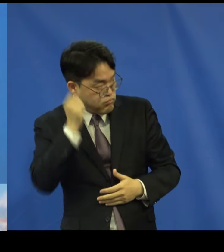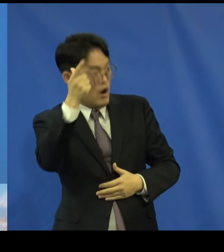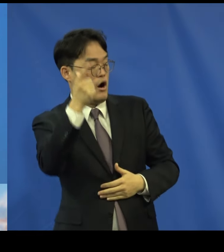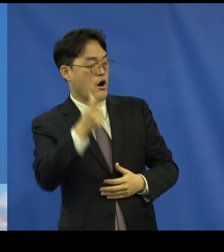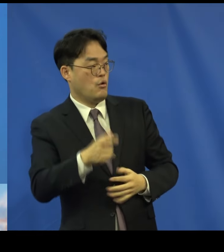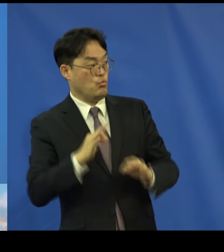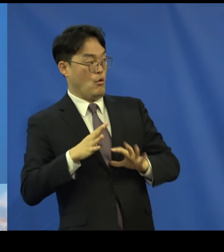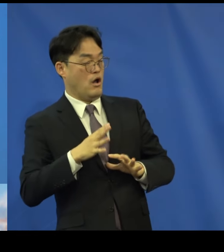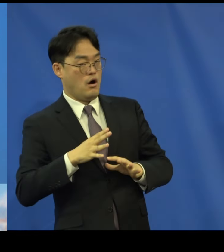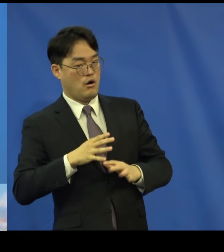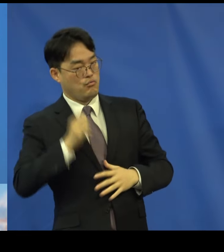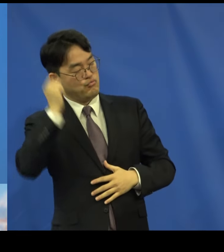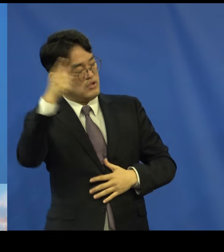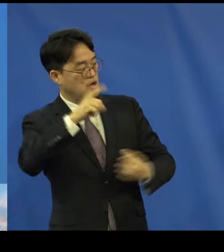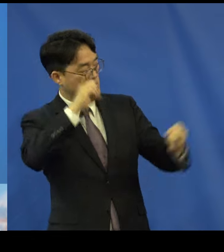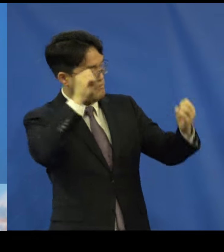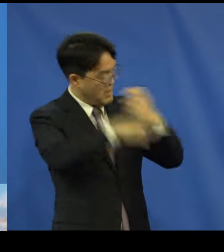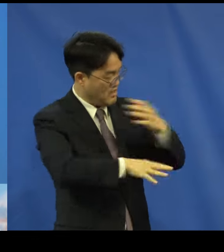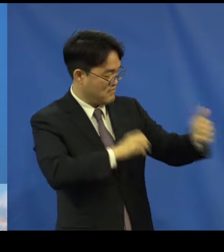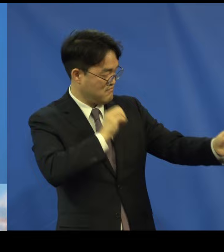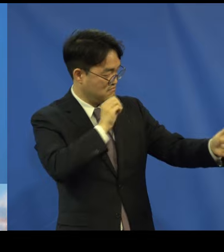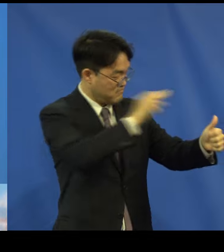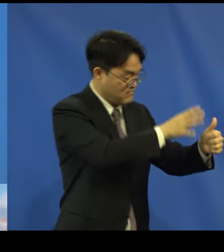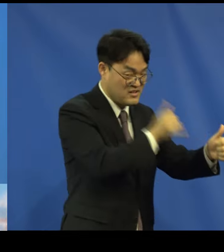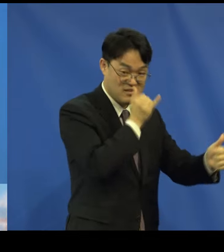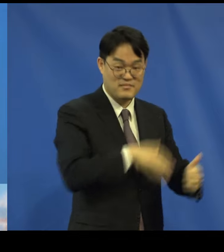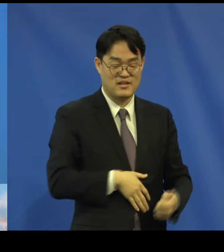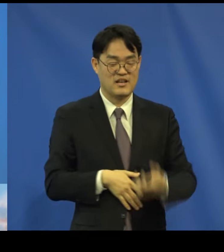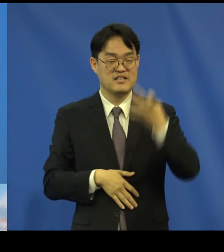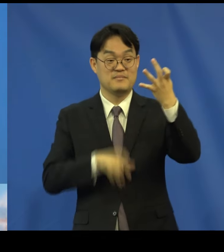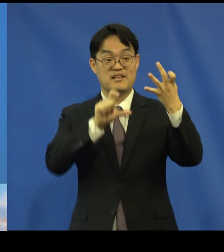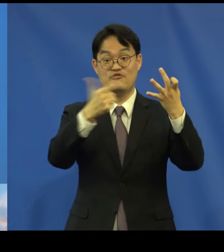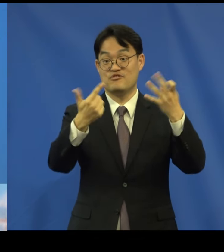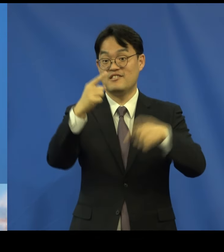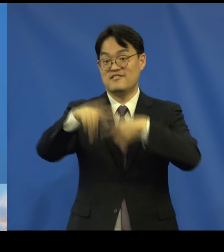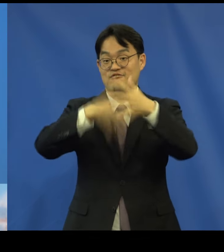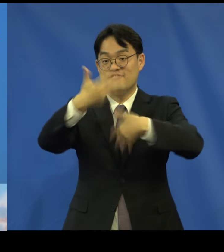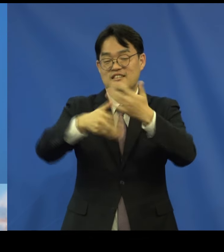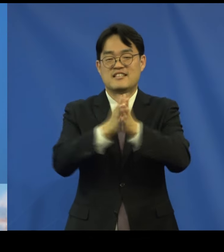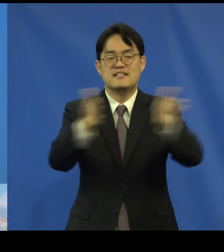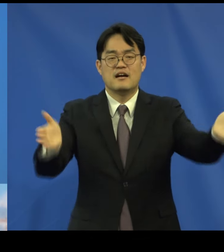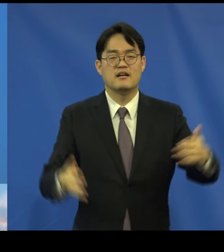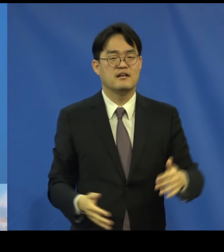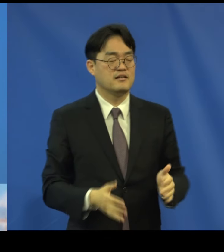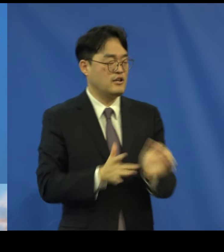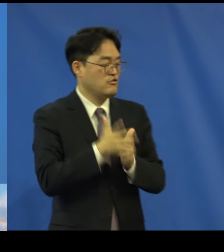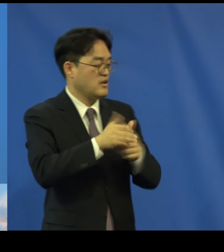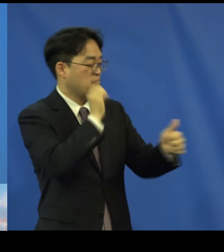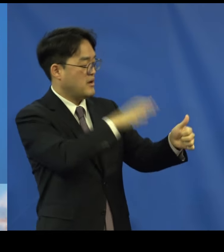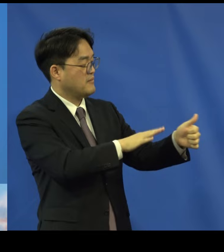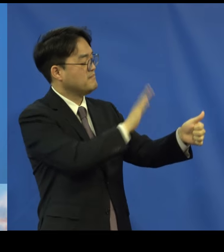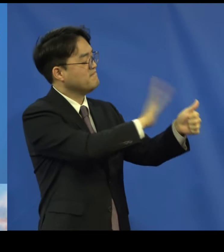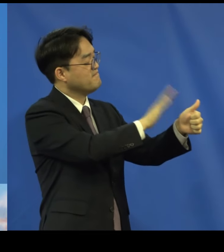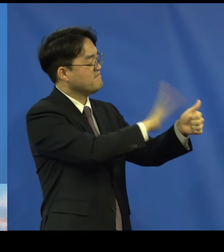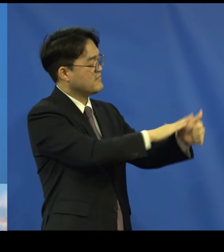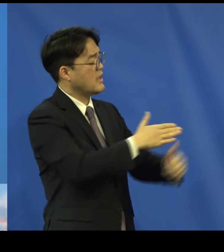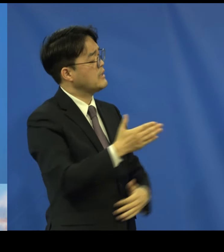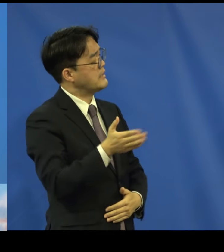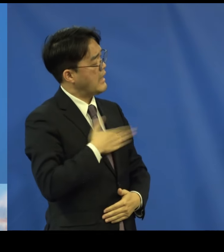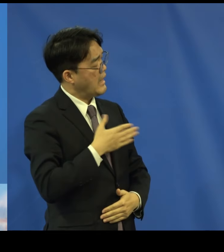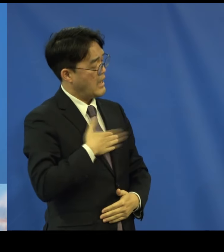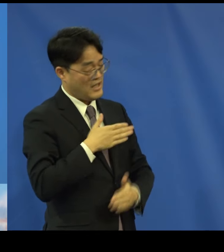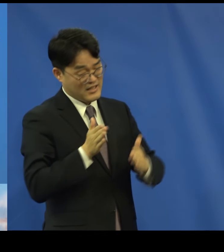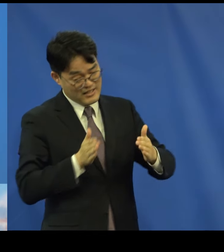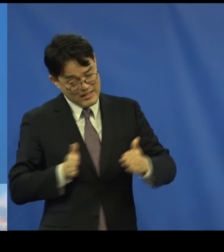도마에게 감사할 것은 감사해야 돼요. 자, 6절을 한번 우리 다 같이 한번 읽어봅시다. 시작. 예수께서 이르시되 내가